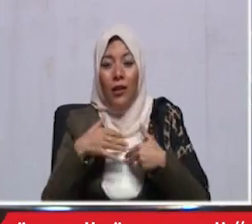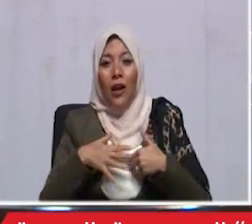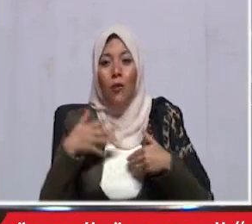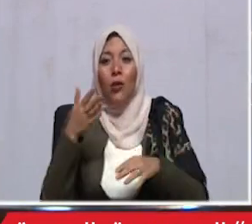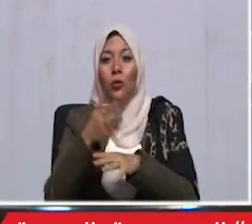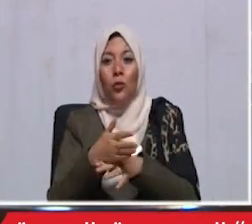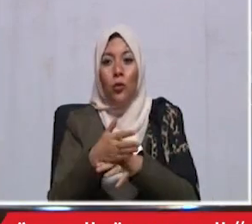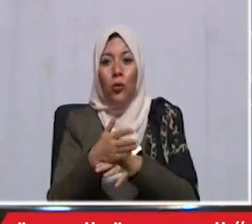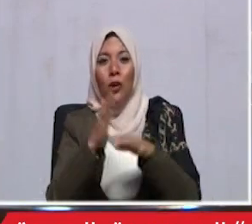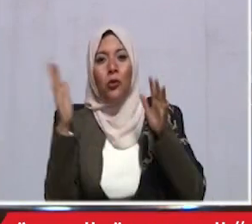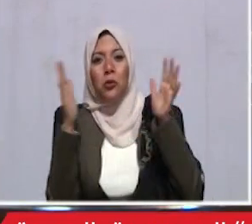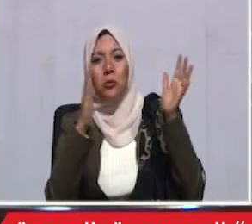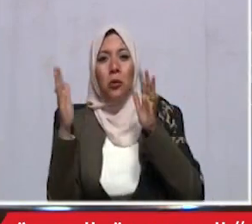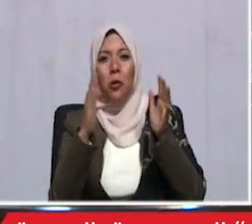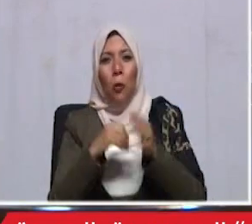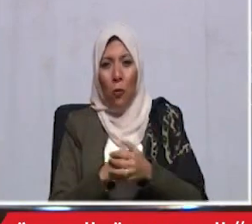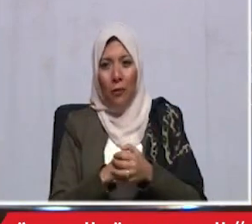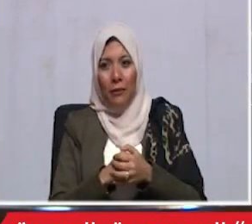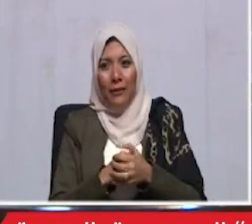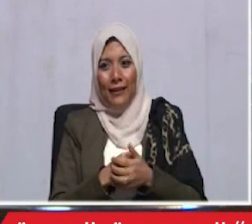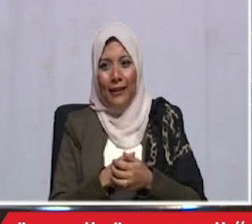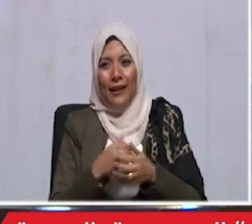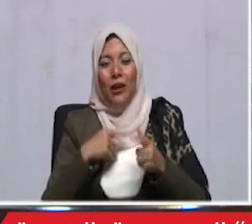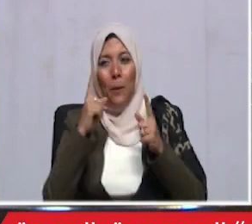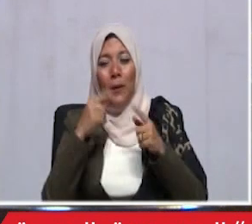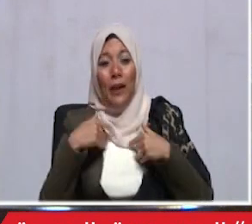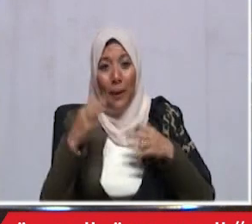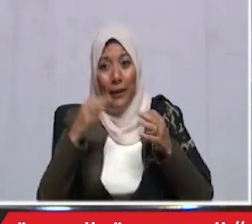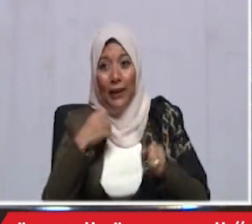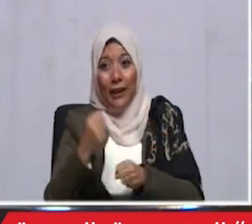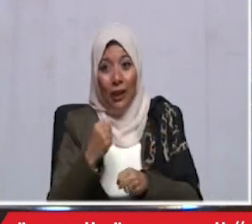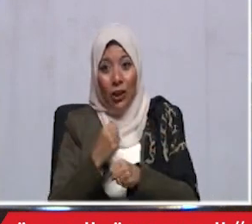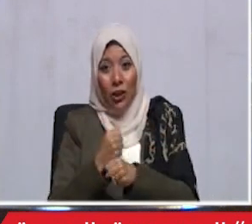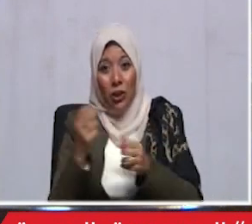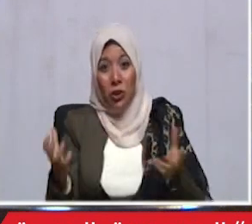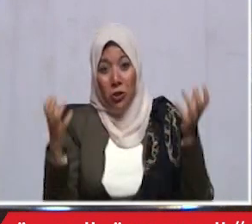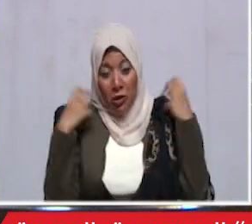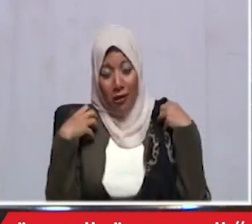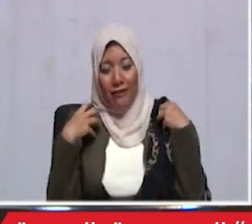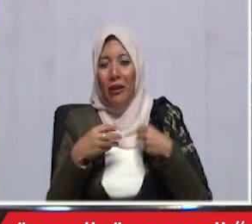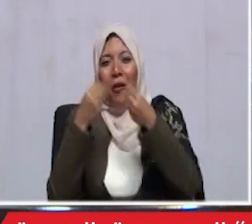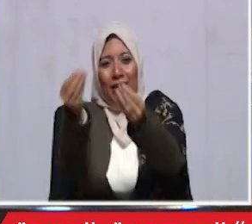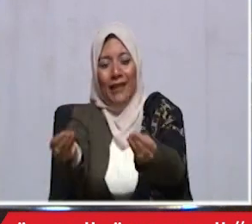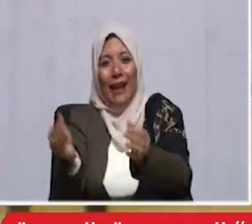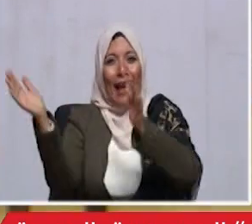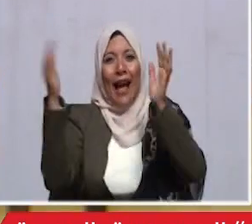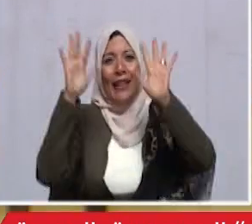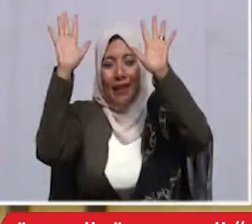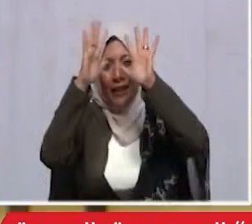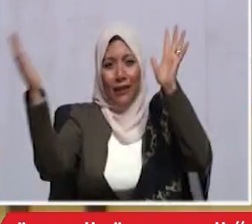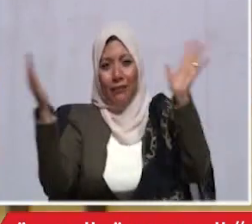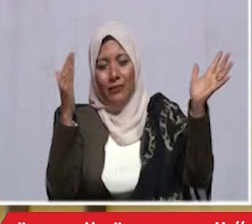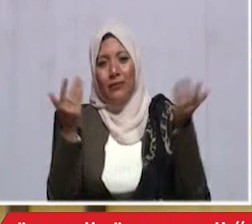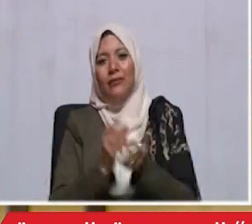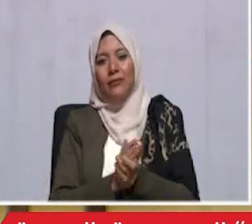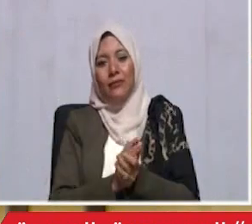نفسها تطلع تحج او تعمل عمره. انا لو بايديا اشتغل على كتافي وده لغايه الكعب. شوف ازاي ده، ايه الكلام